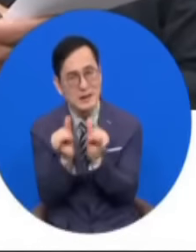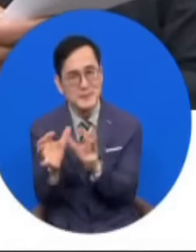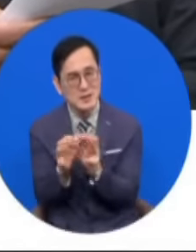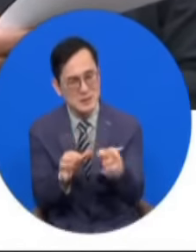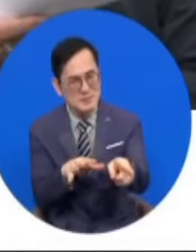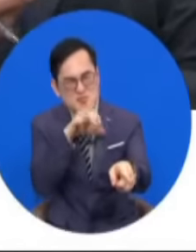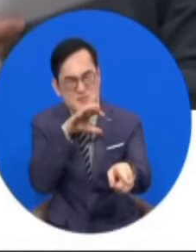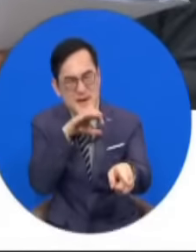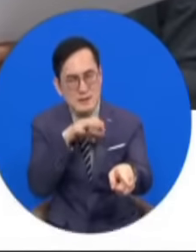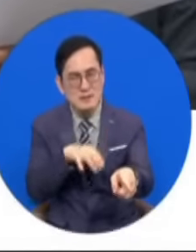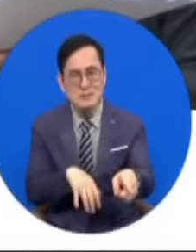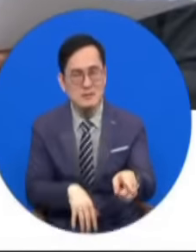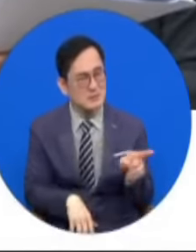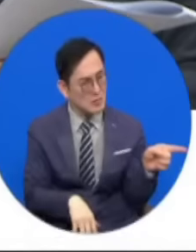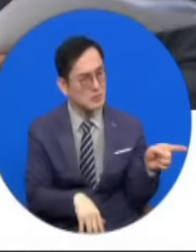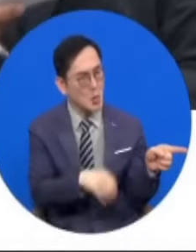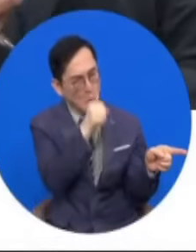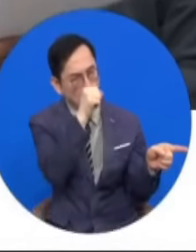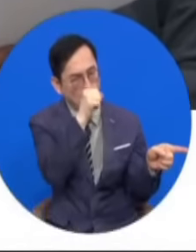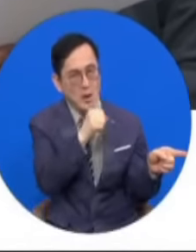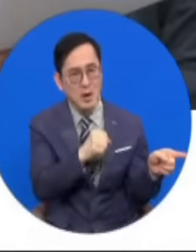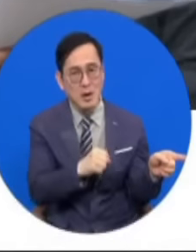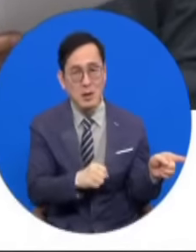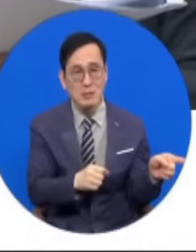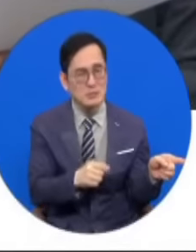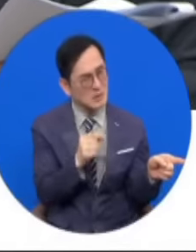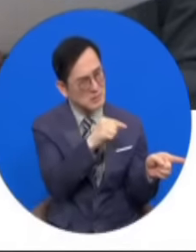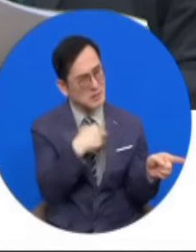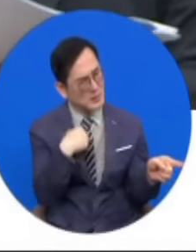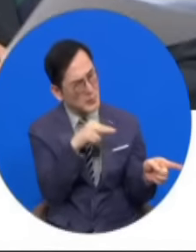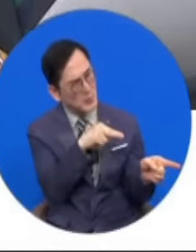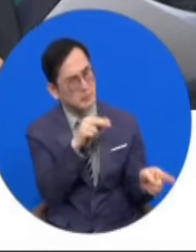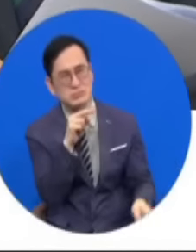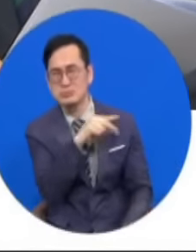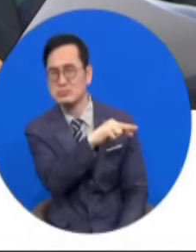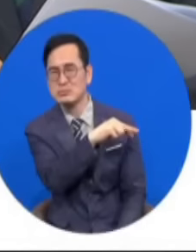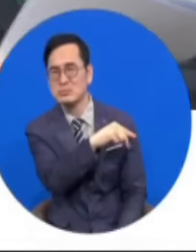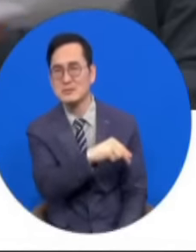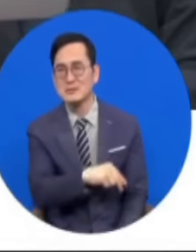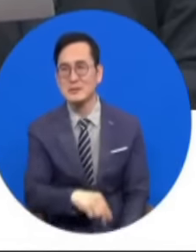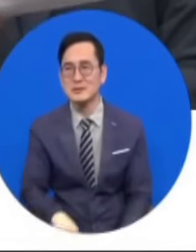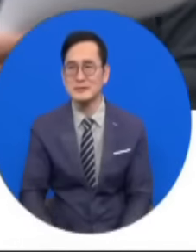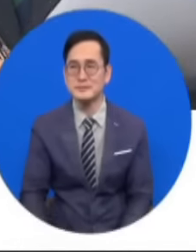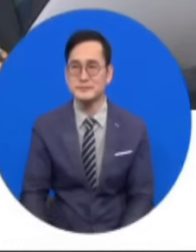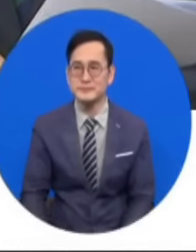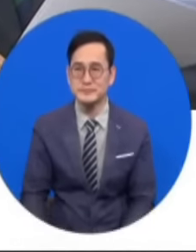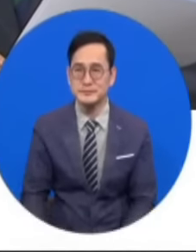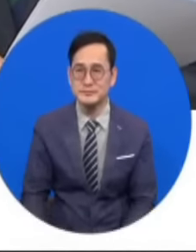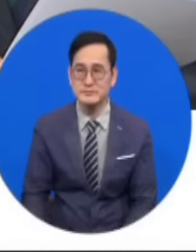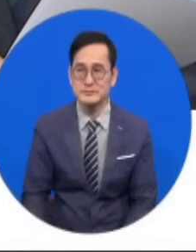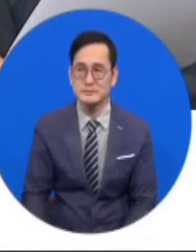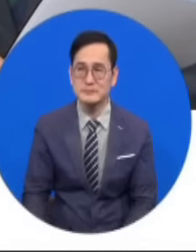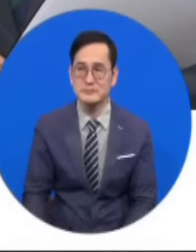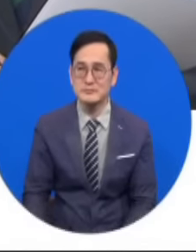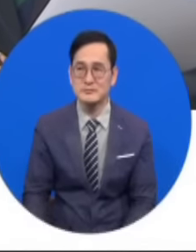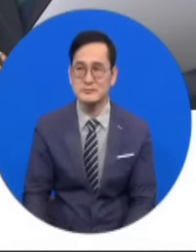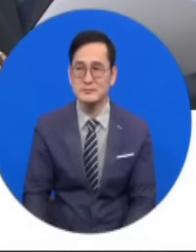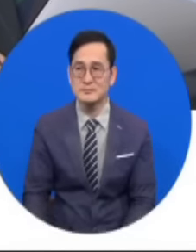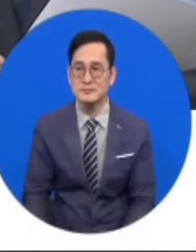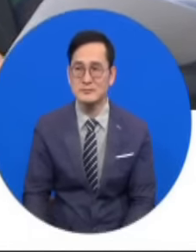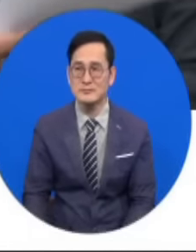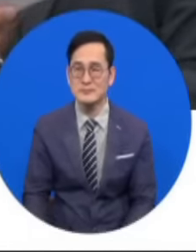나왔던 증인들이 증인 선수도 거부하고 뭔가 제대로 된 답변을 못 했던 것 이런 것들이 보도 되어야 되는데 저 10분간 퇴장하시면 해도 지금